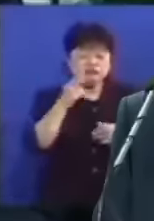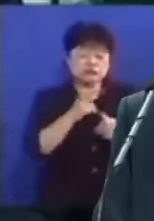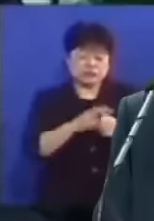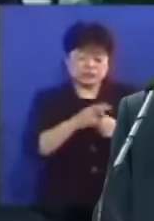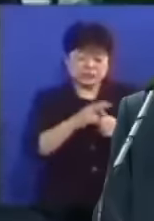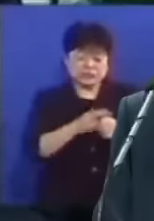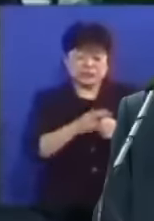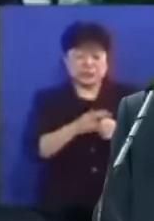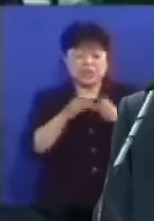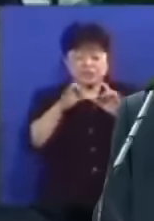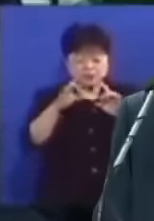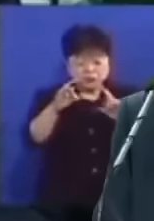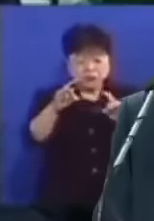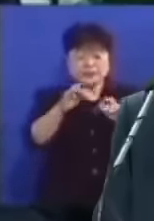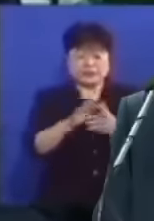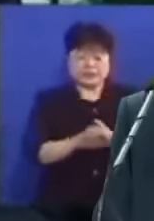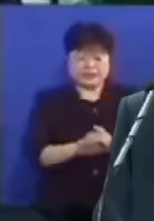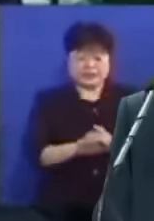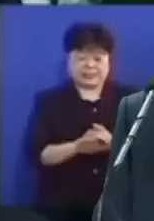선생이 전도를 하는데